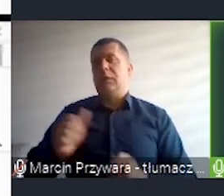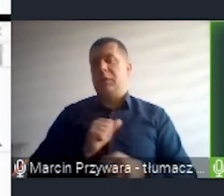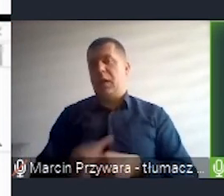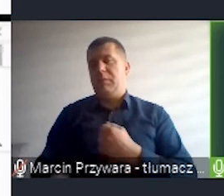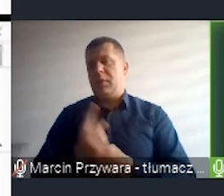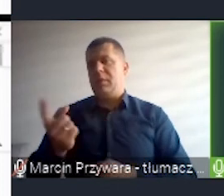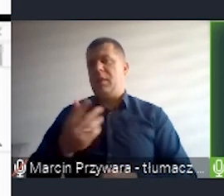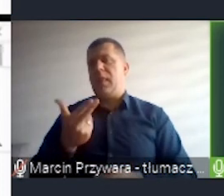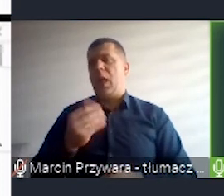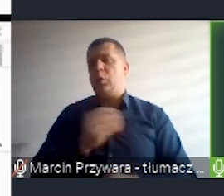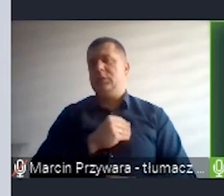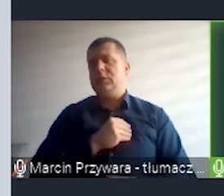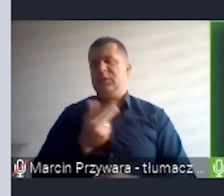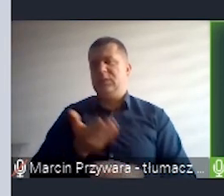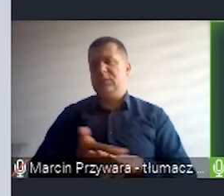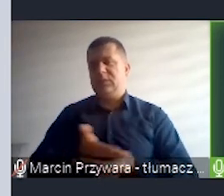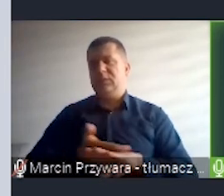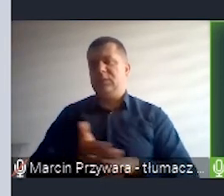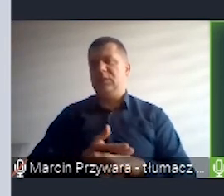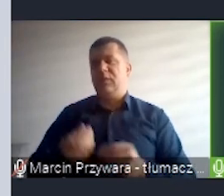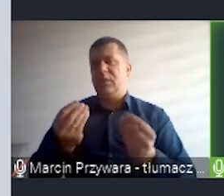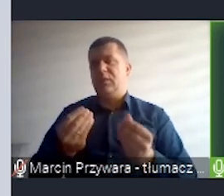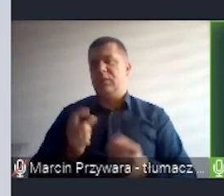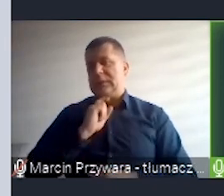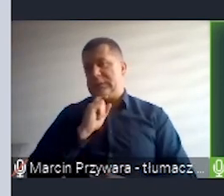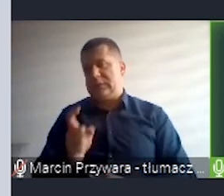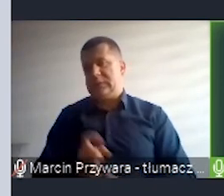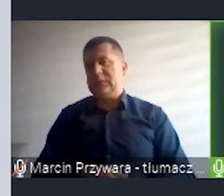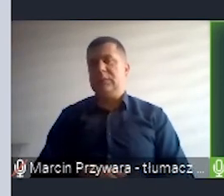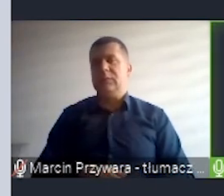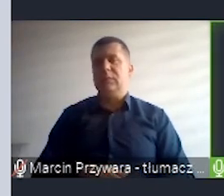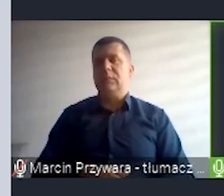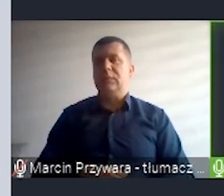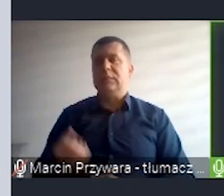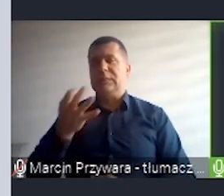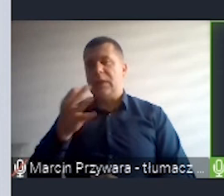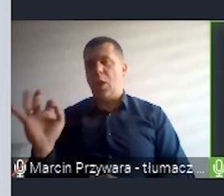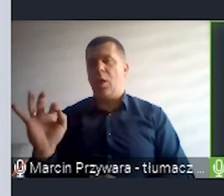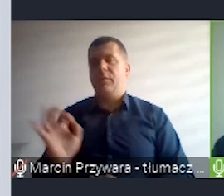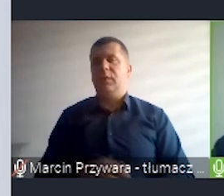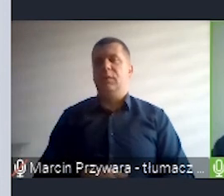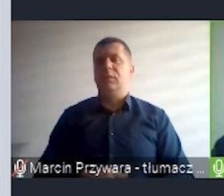wystąpienia nadużycia finansowego, czyli czy nie ma podejrzenia celowego.